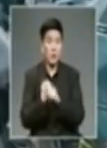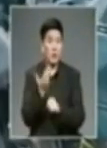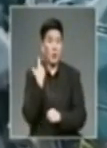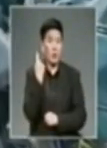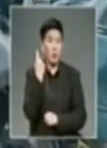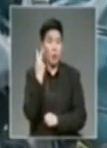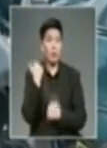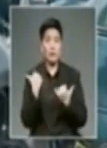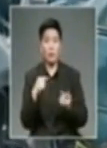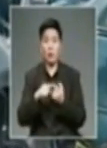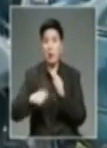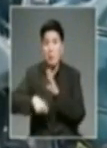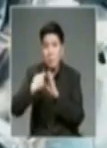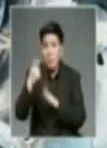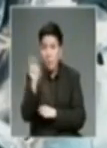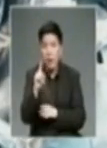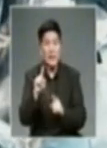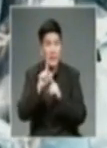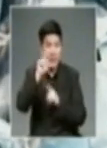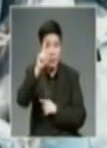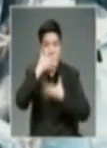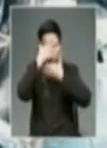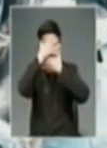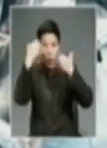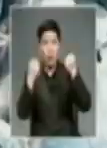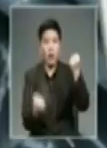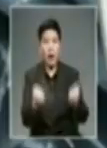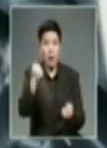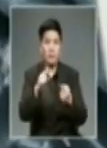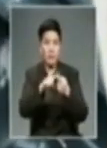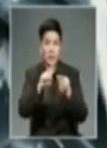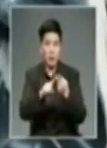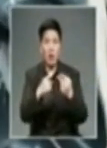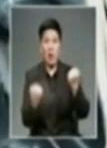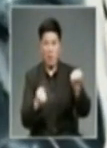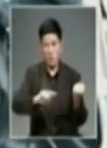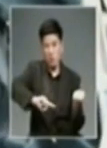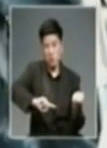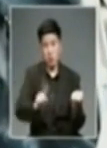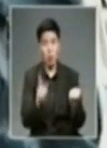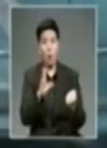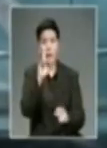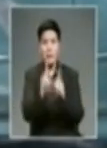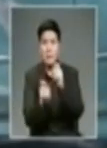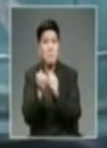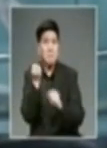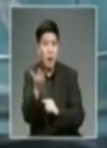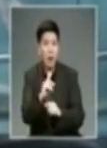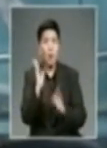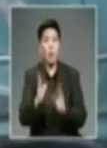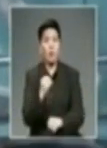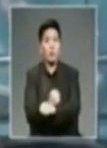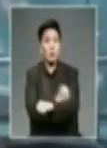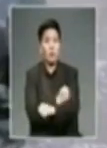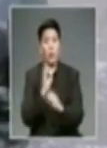าสาเหตุหลักของการเกิดอุบัติเหตุก็คือการเมาแล้วขับและการขับรถเร็วโดยผู้บาดเจ็บและเสียชีวิตเป็นวัยแรงงานและเยาว